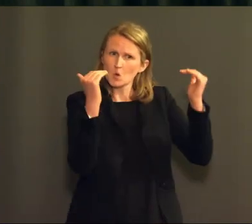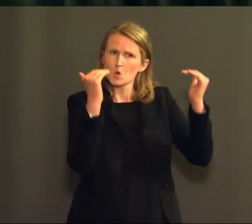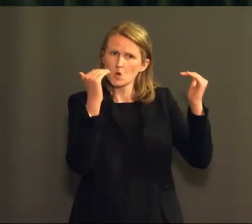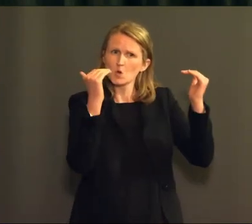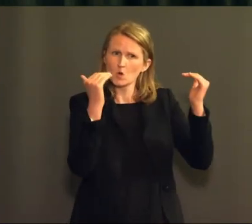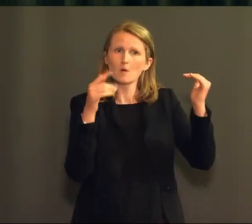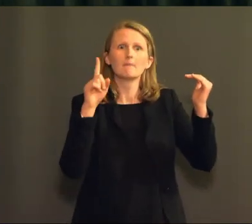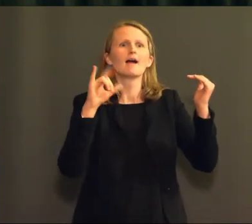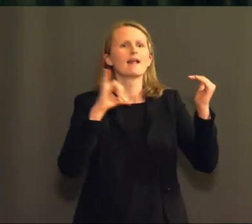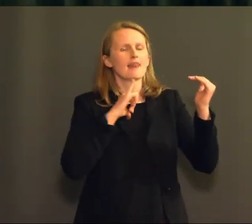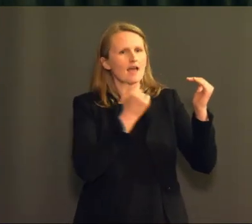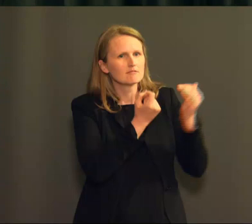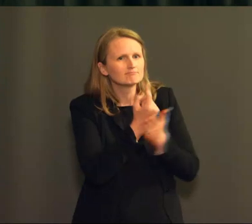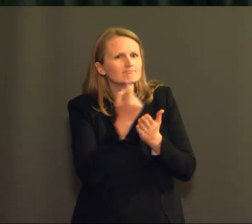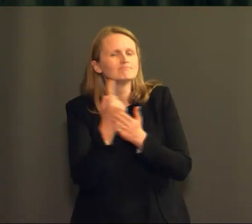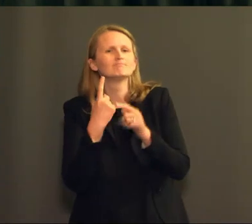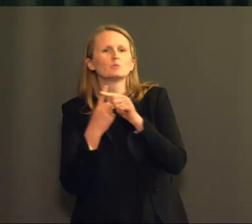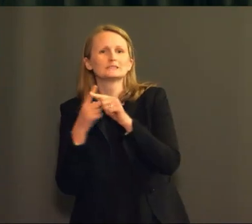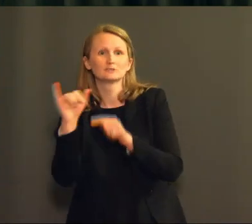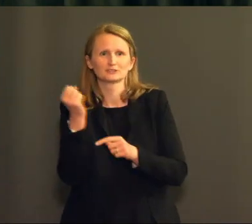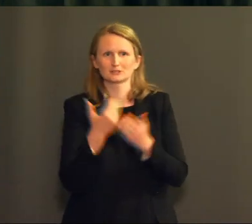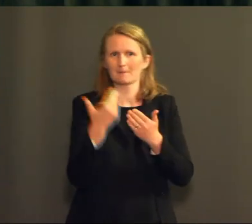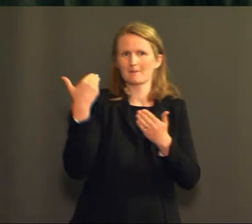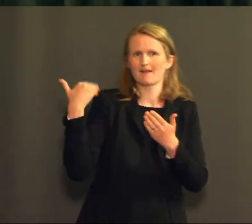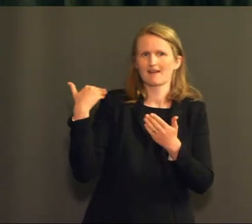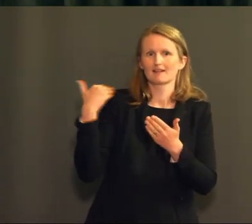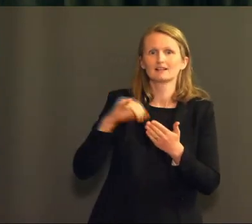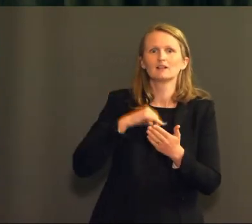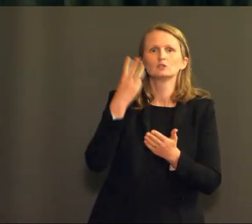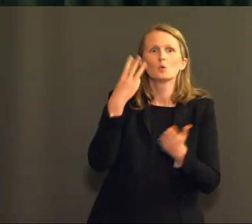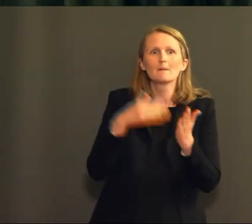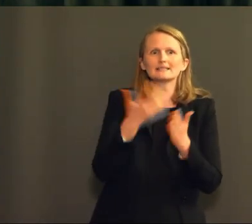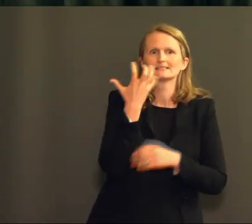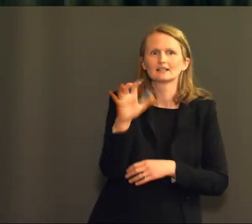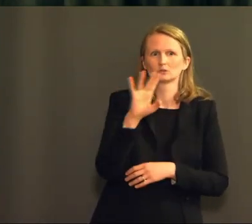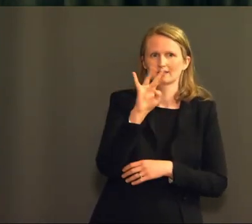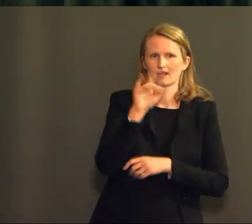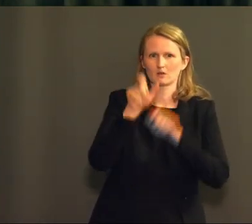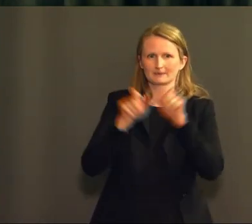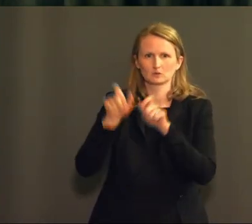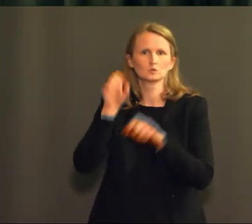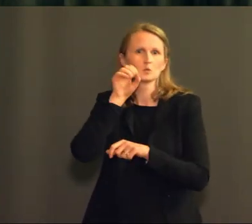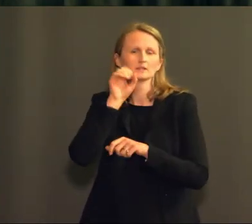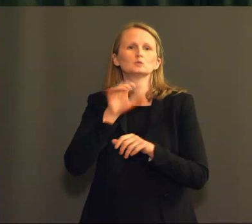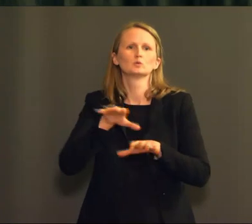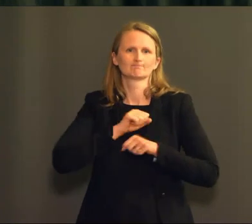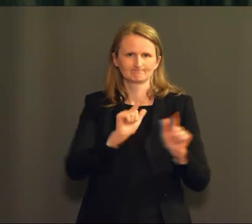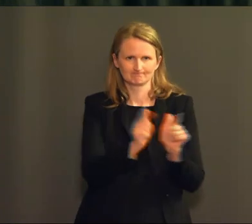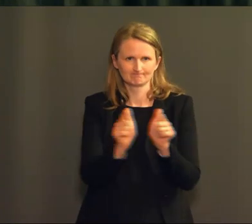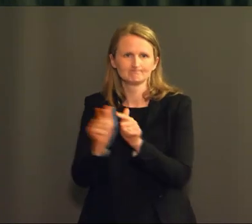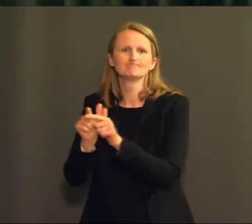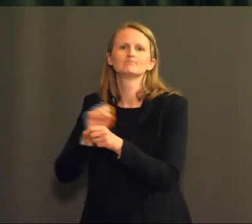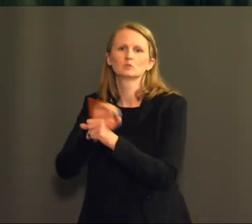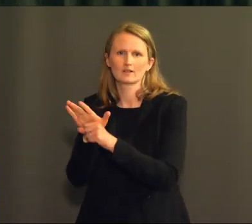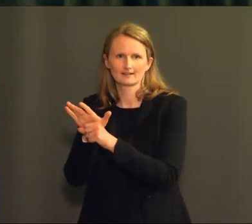de 3540 nouveaux cas par jour a été rapportée, ce qui représente une augmentation de 2%